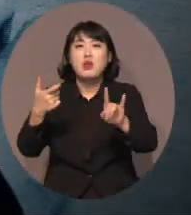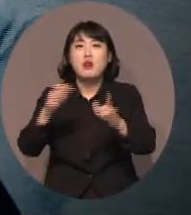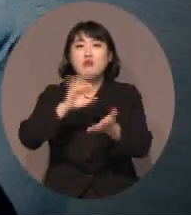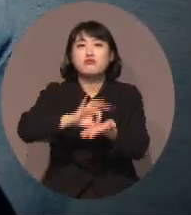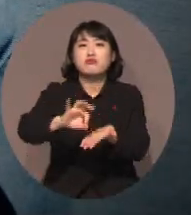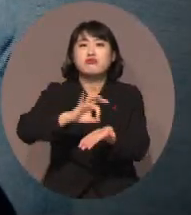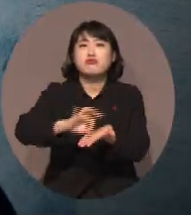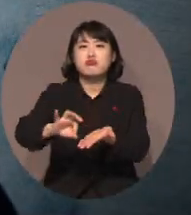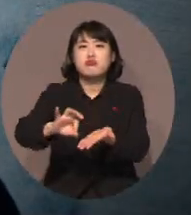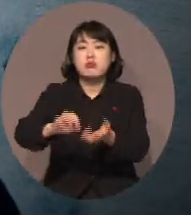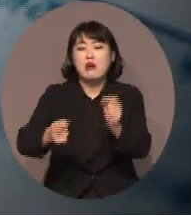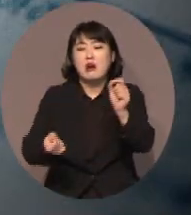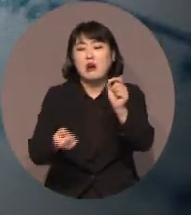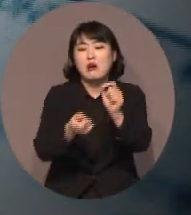MBC 뉴스 윤웅성입니다